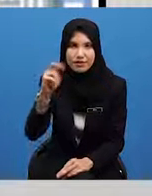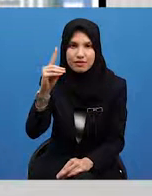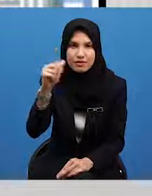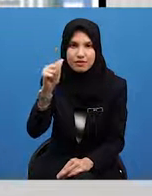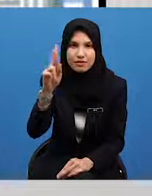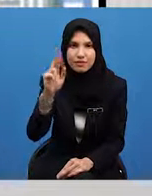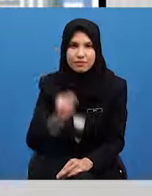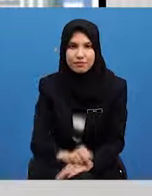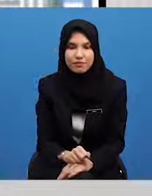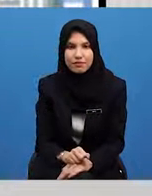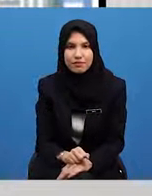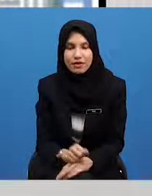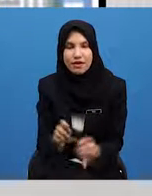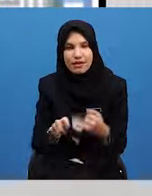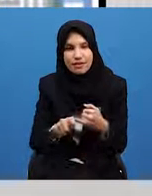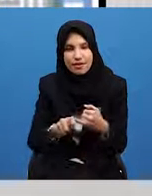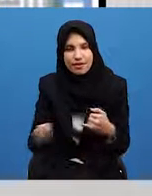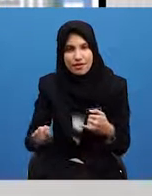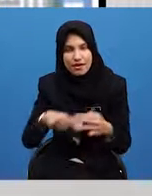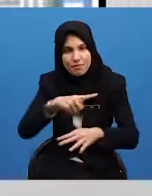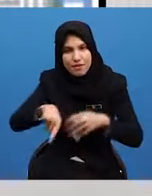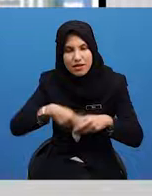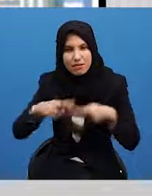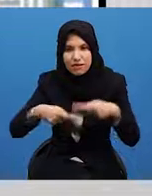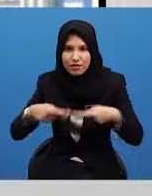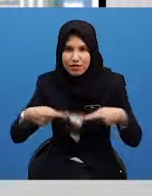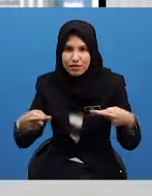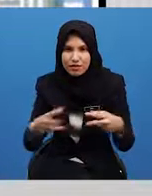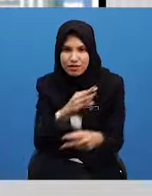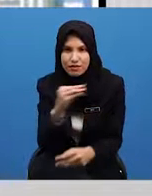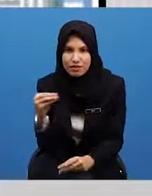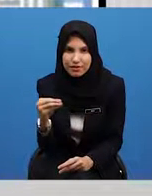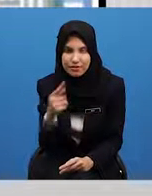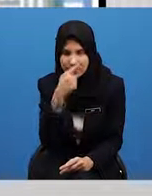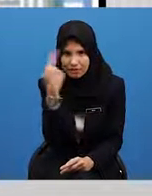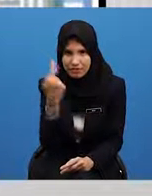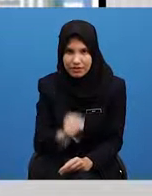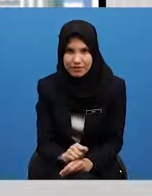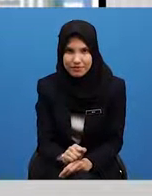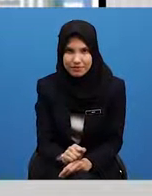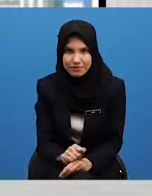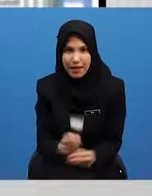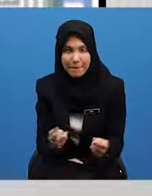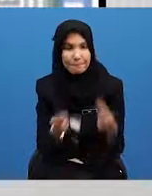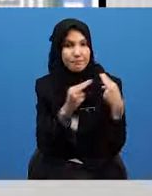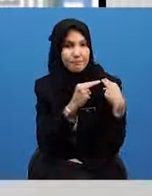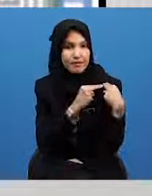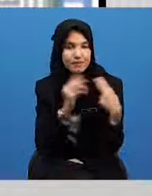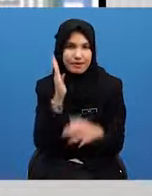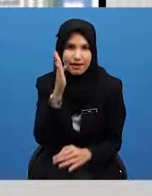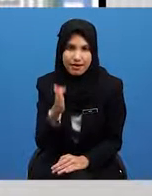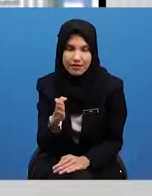akan melilit pada roda dan menyebabkan beban